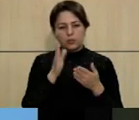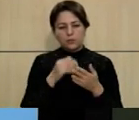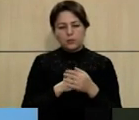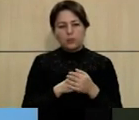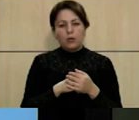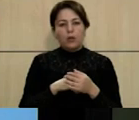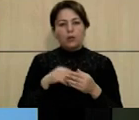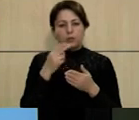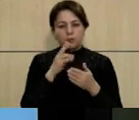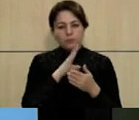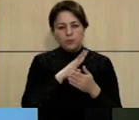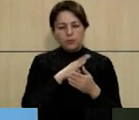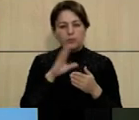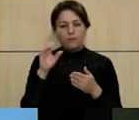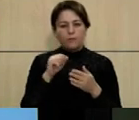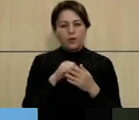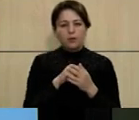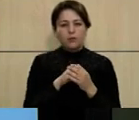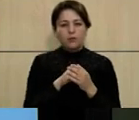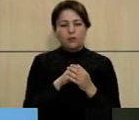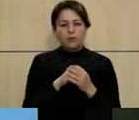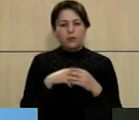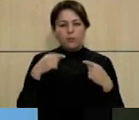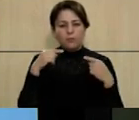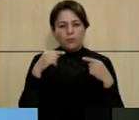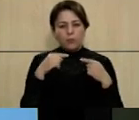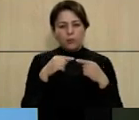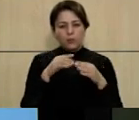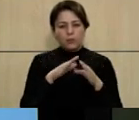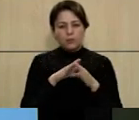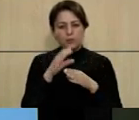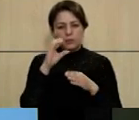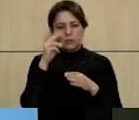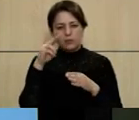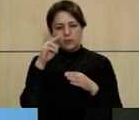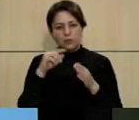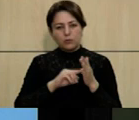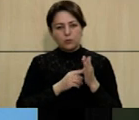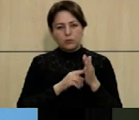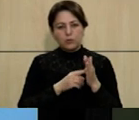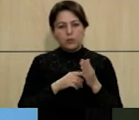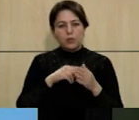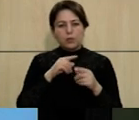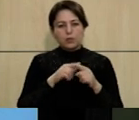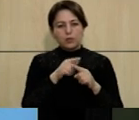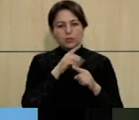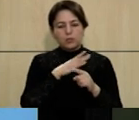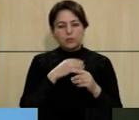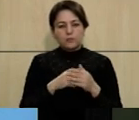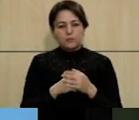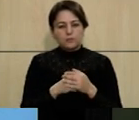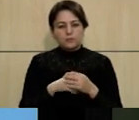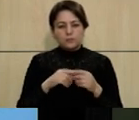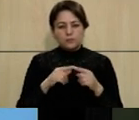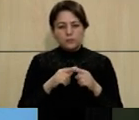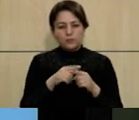O'tkazib oldik va mos ravishda C va D nuqtalarida kesishdi.